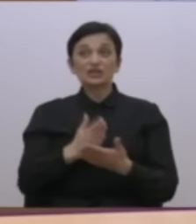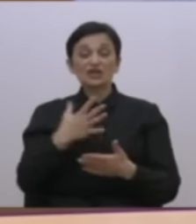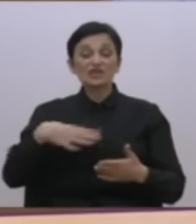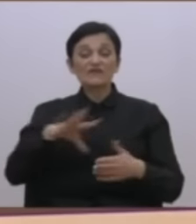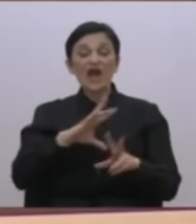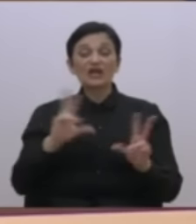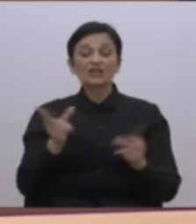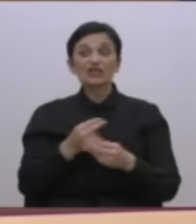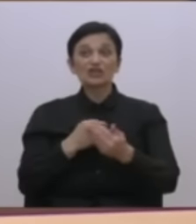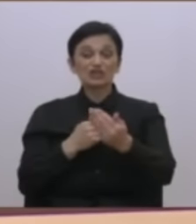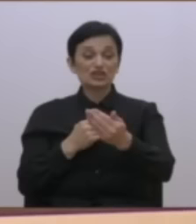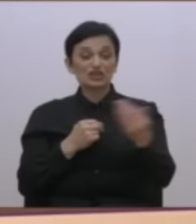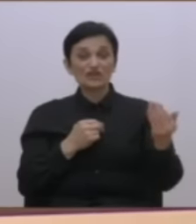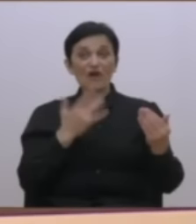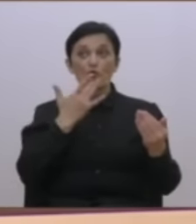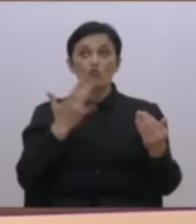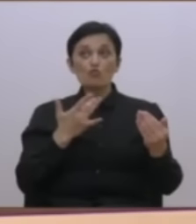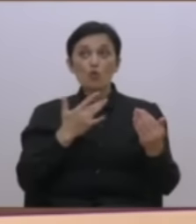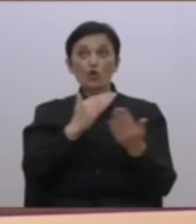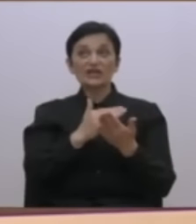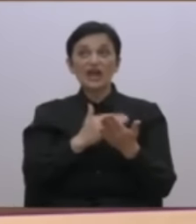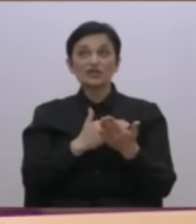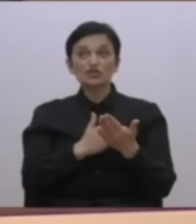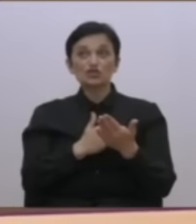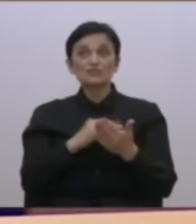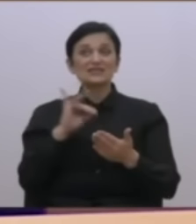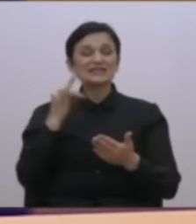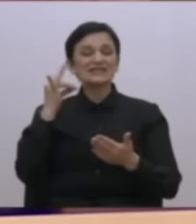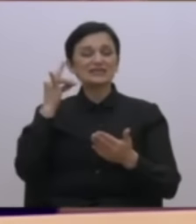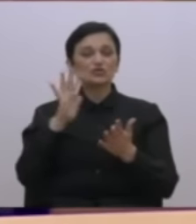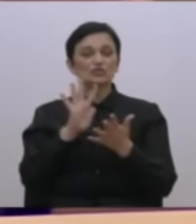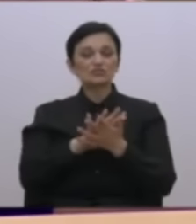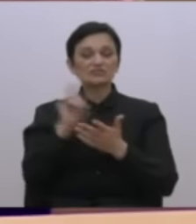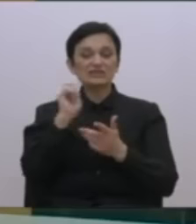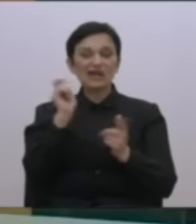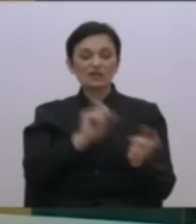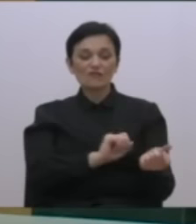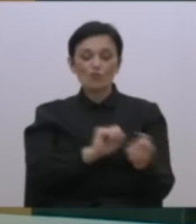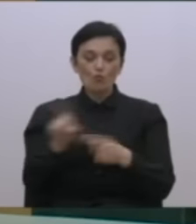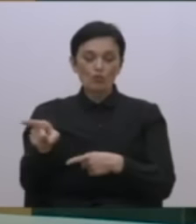გადარჩენისა არის თქვენი პოლიტიკური რეჟიმის ისტორიულ სანაგვეზე მოსასროლად